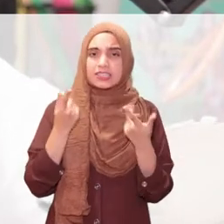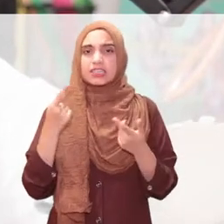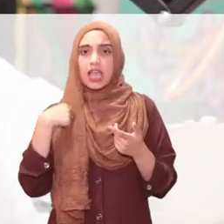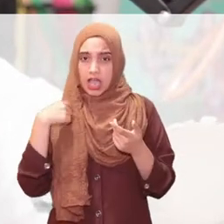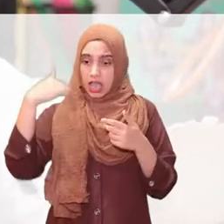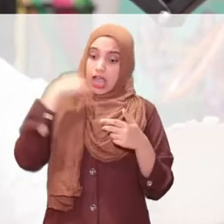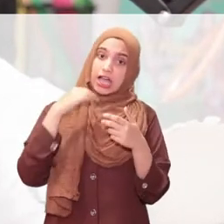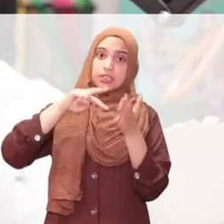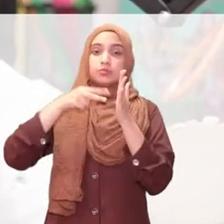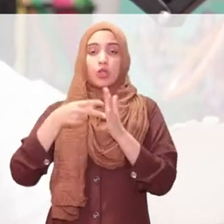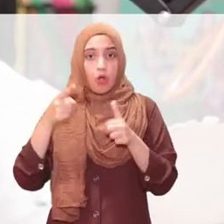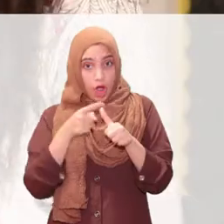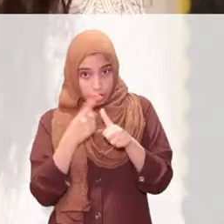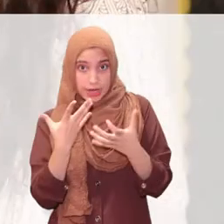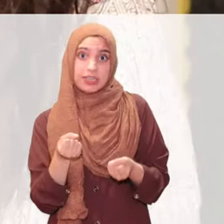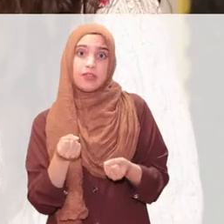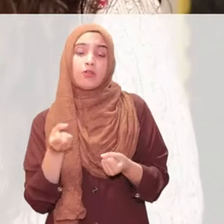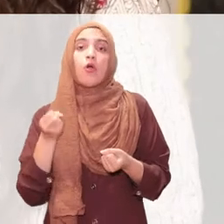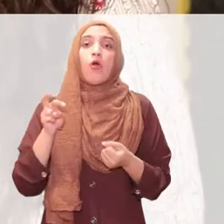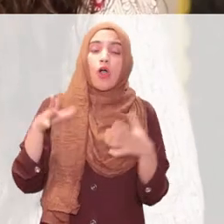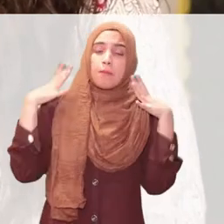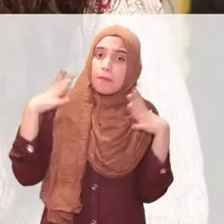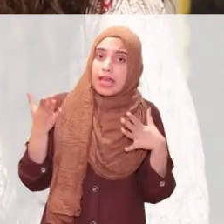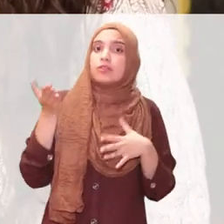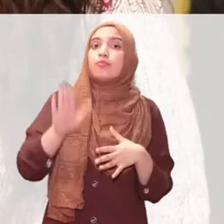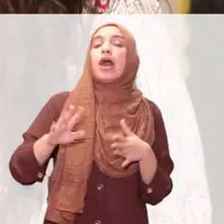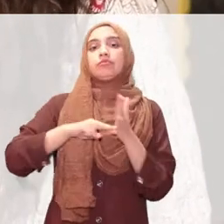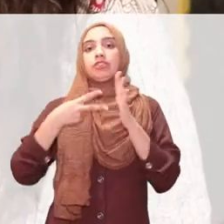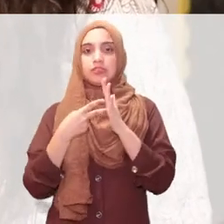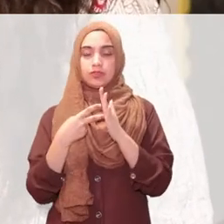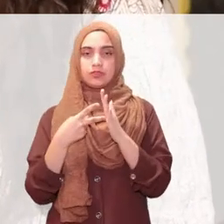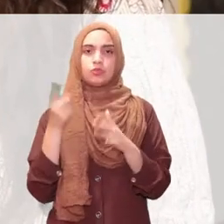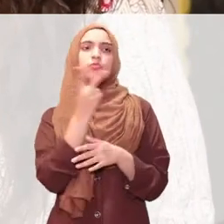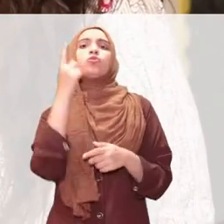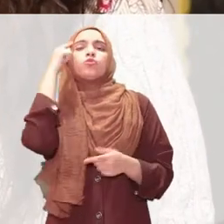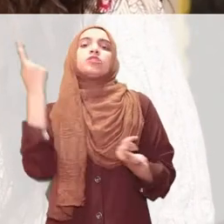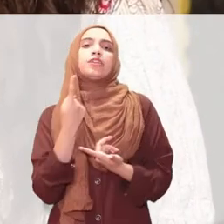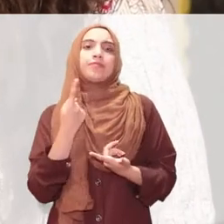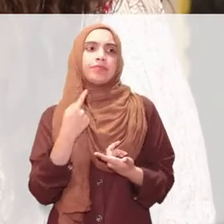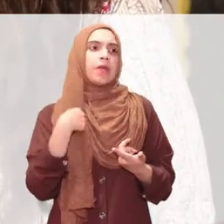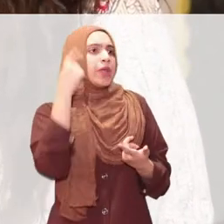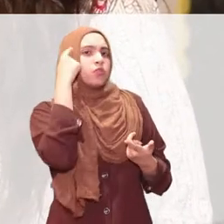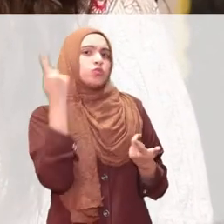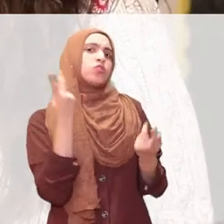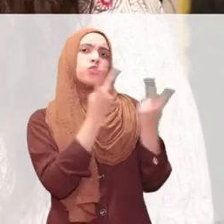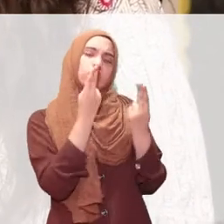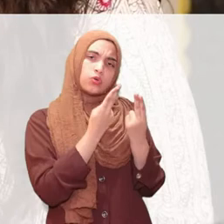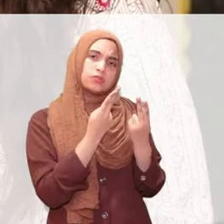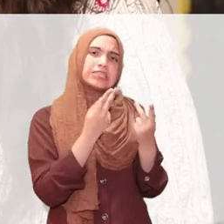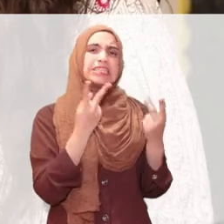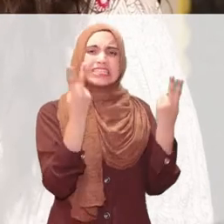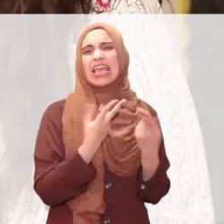उस पॉइंट को आंसर है की साइड इफेक्ट ऑफ हॉर्स राइडिंग डेज लाइक शॉर्ट एसे ओं 15th